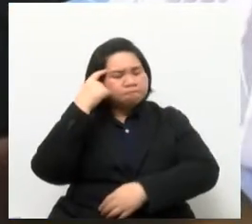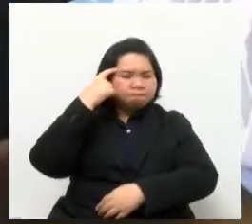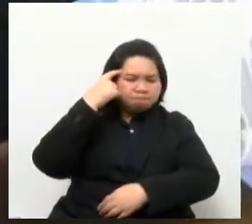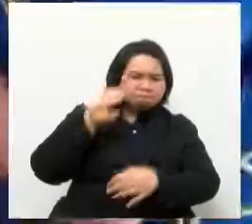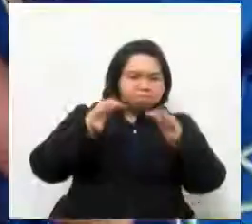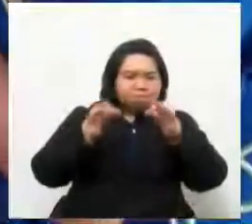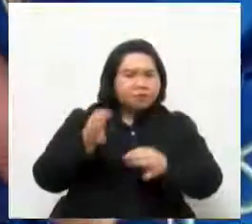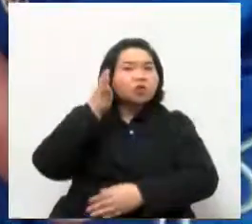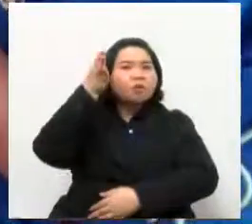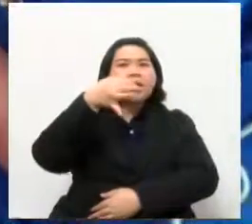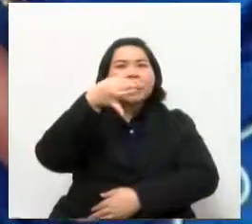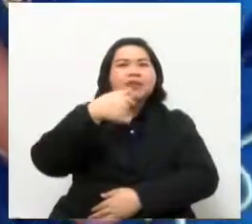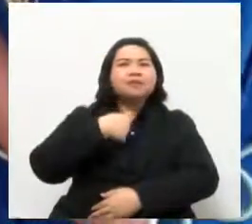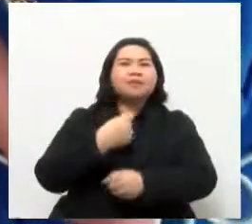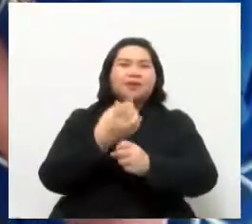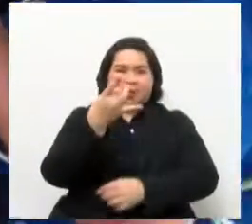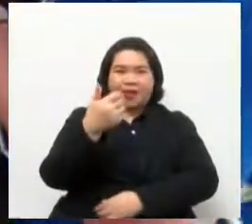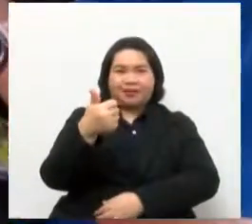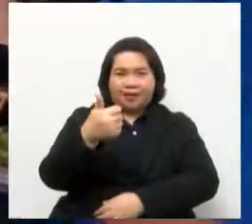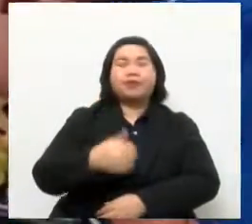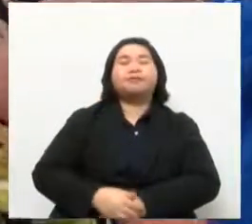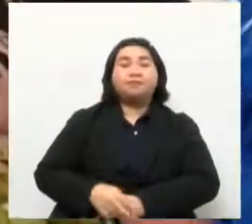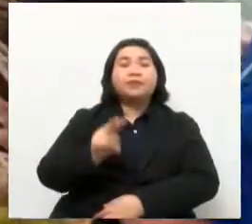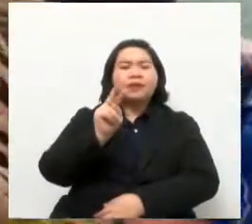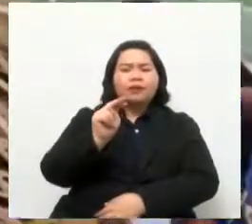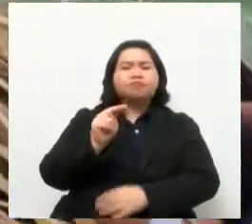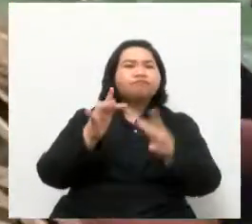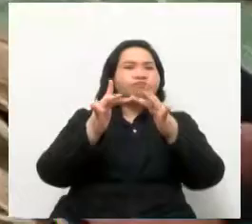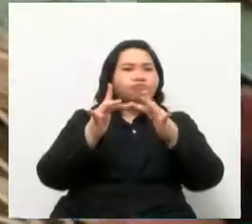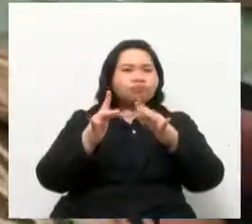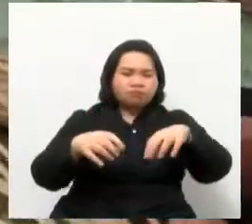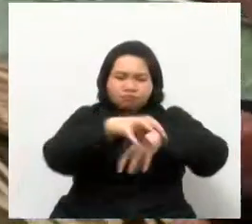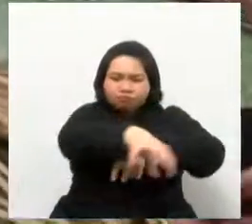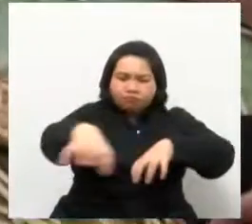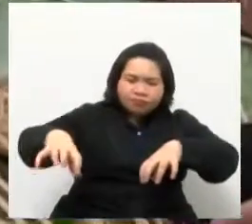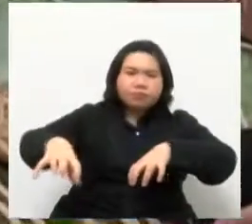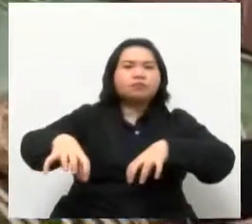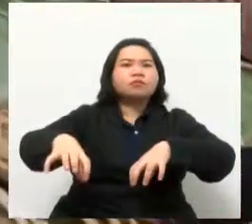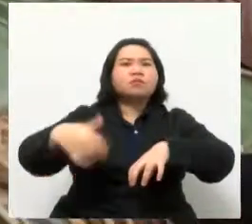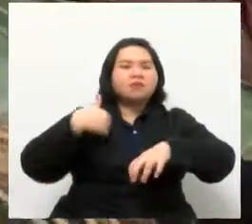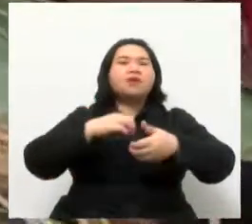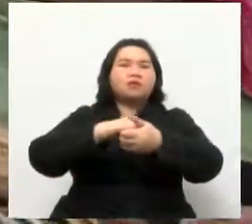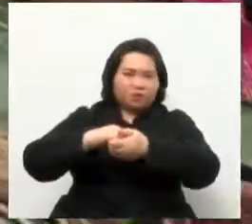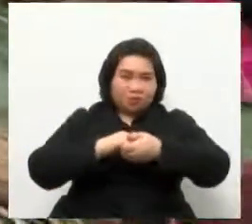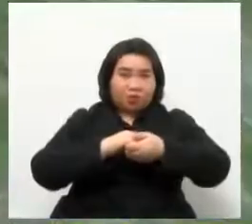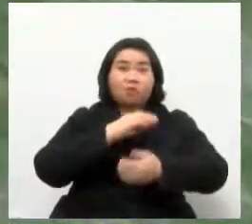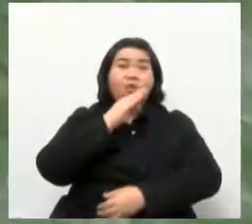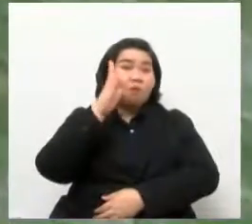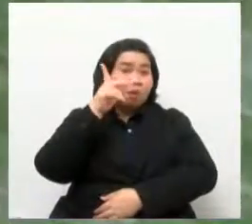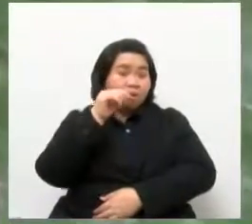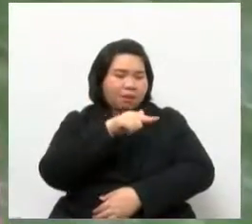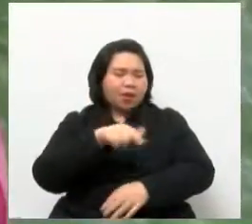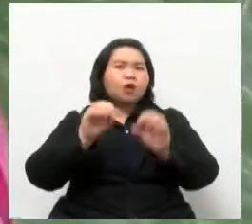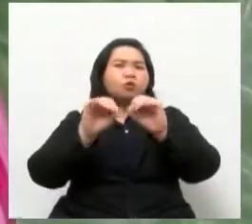ประกอบอาชีพอย่างละเอียดN Network การสร้างเครือข่ายชุมชนผู้ปกครองการประชาสัม